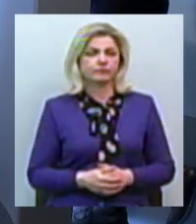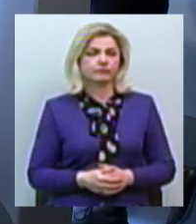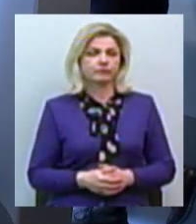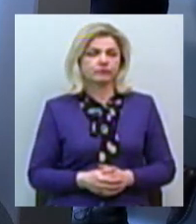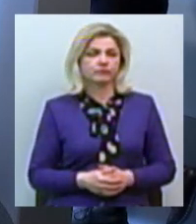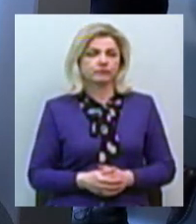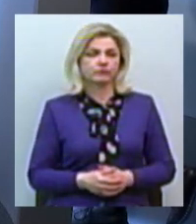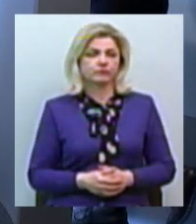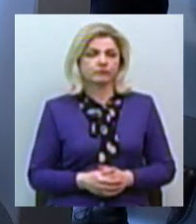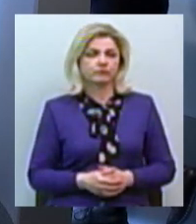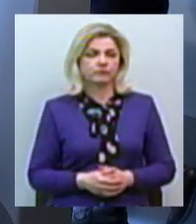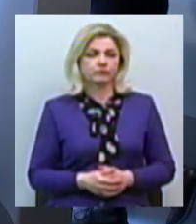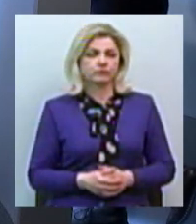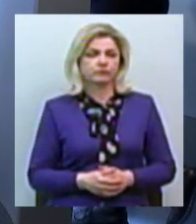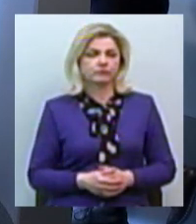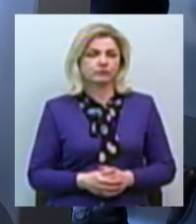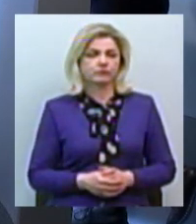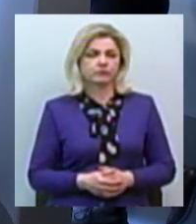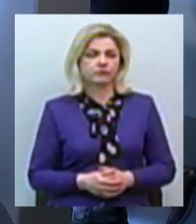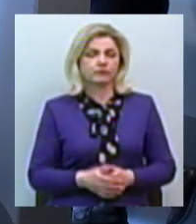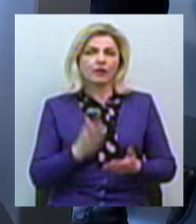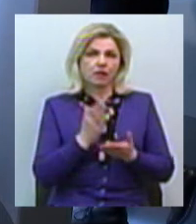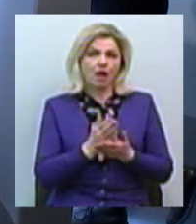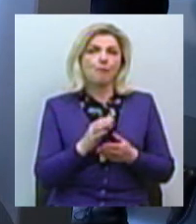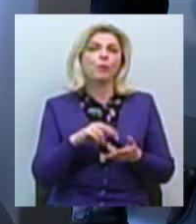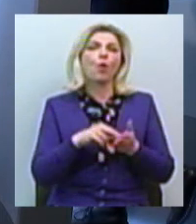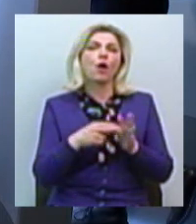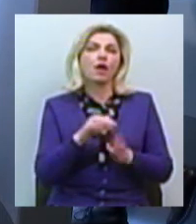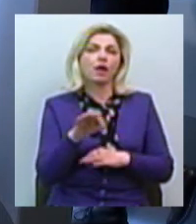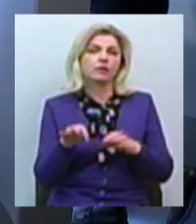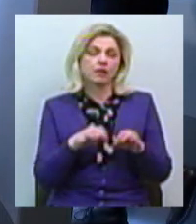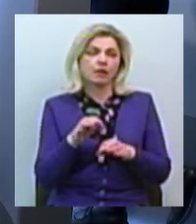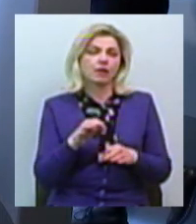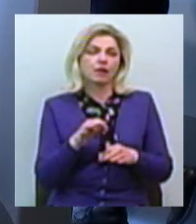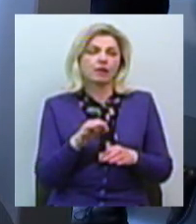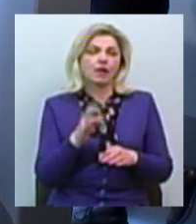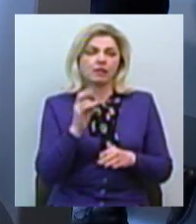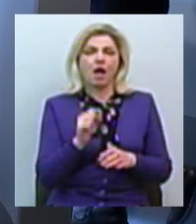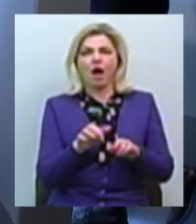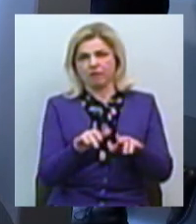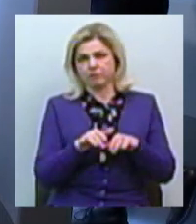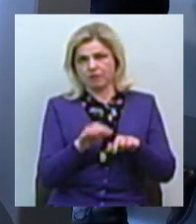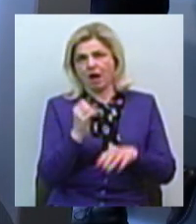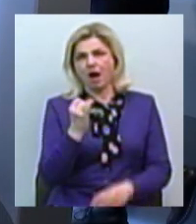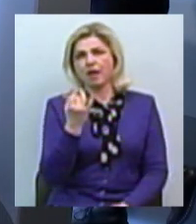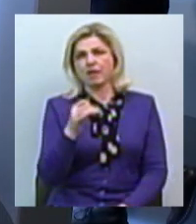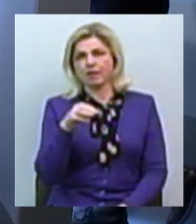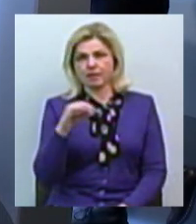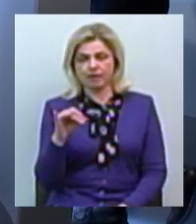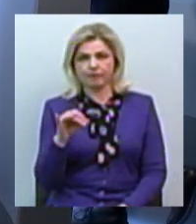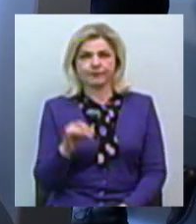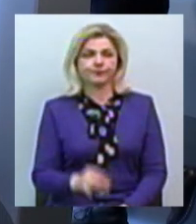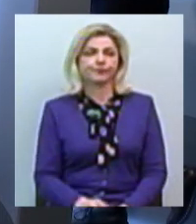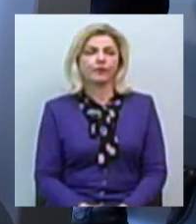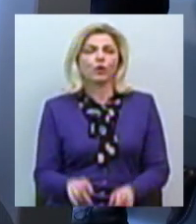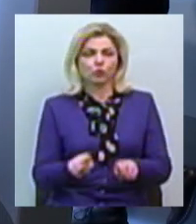аероспейс, а також є проєкти, основані на IT. Дрони. Теж дуже